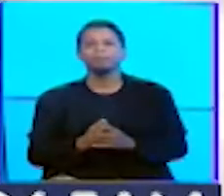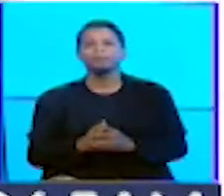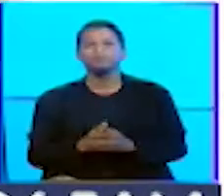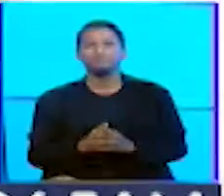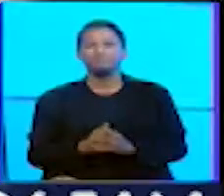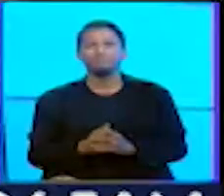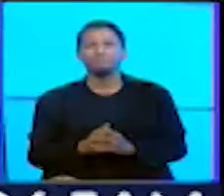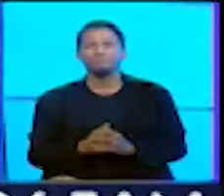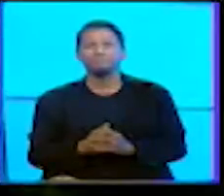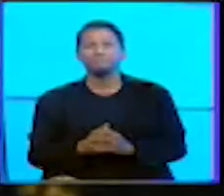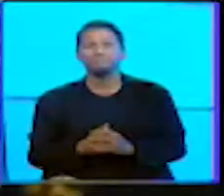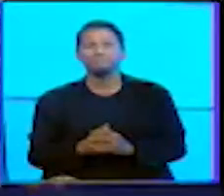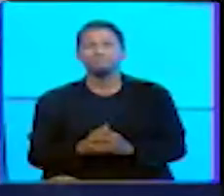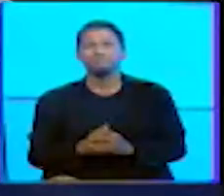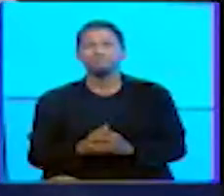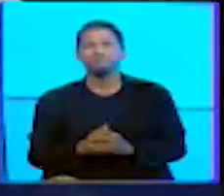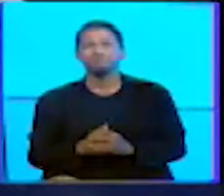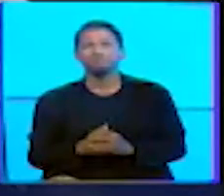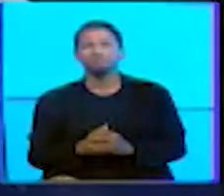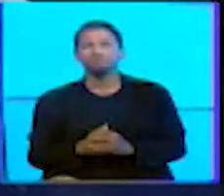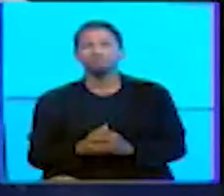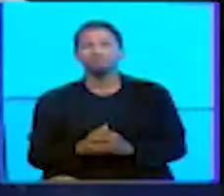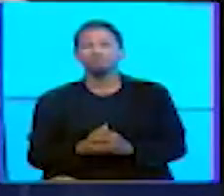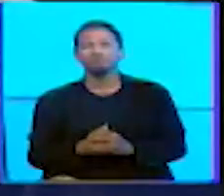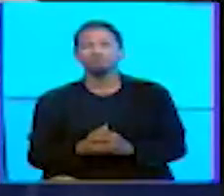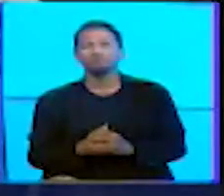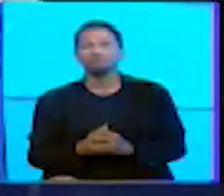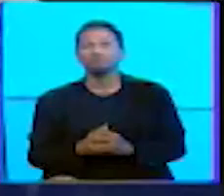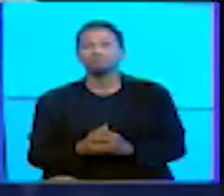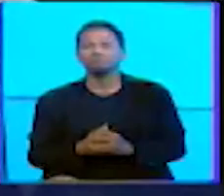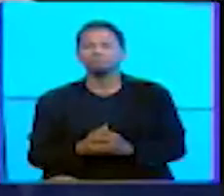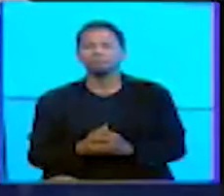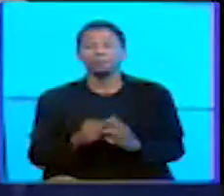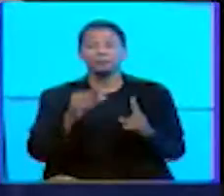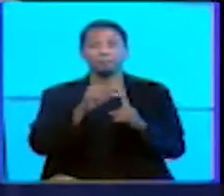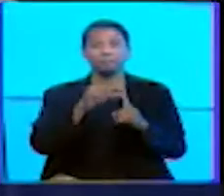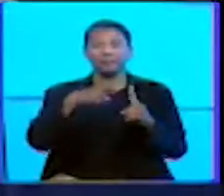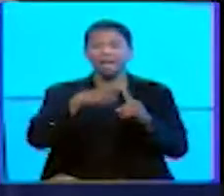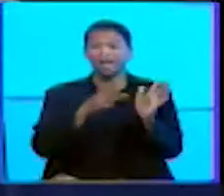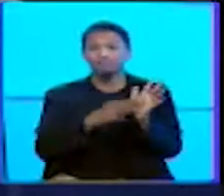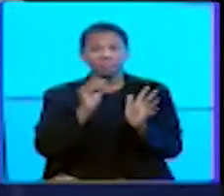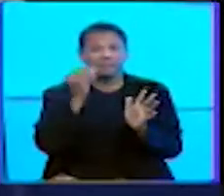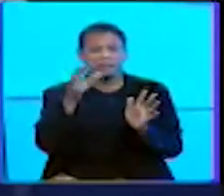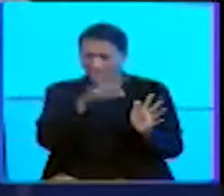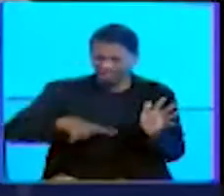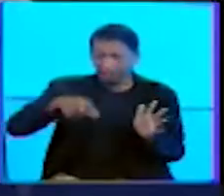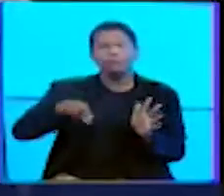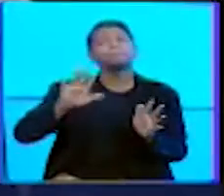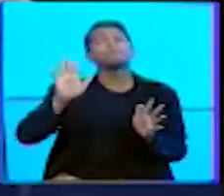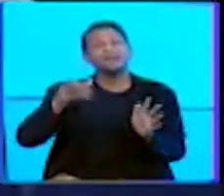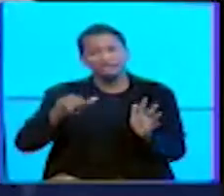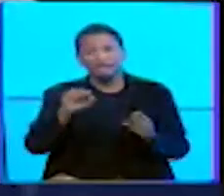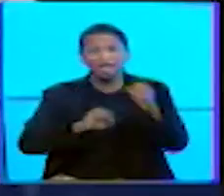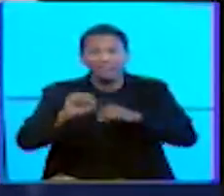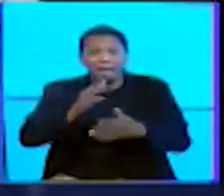ia mengingatkan kembali bahwa Jakarta masih berlaku PPKn ada pembatasan kegiatan ya